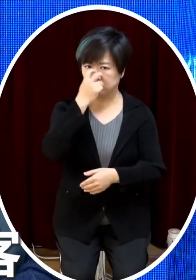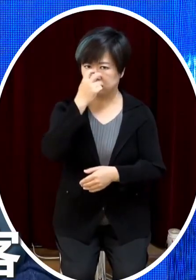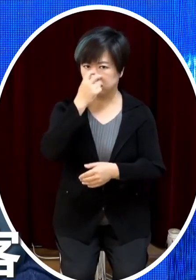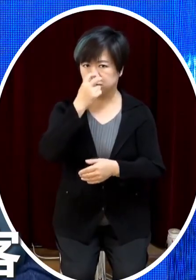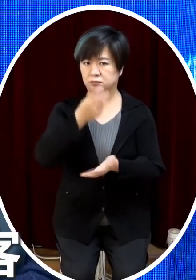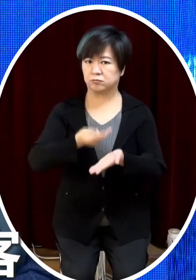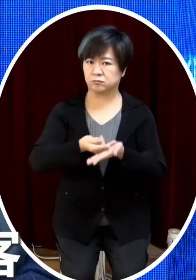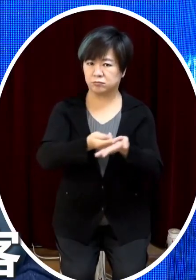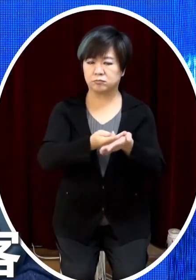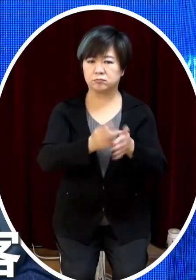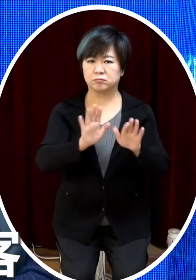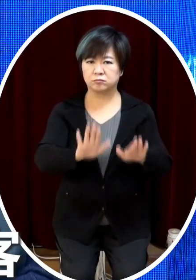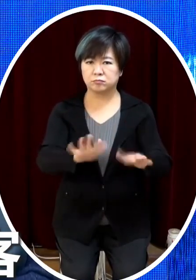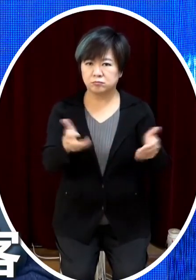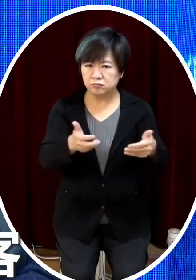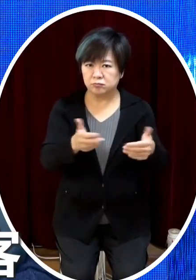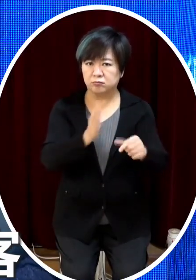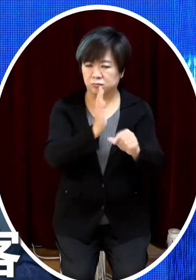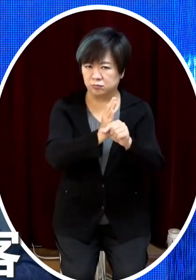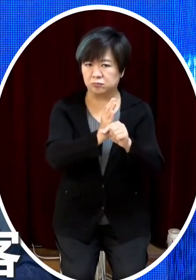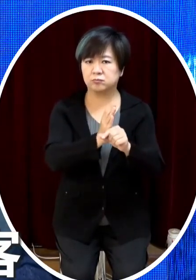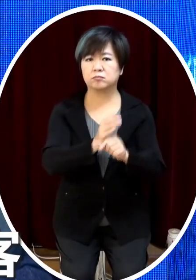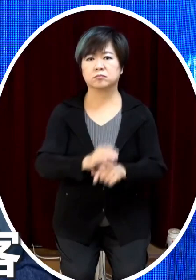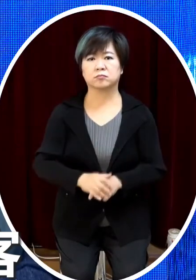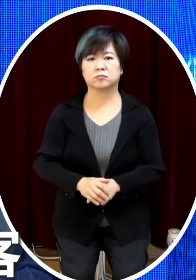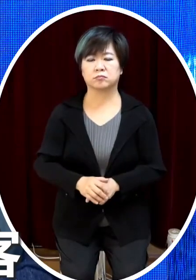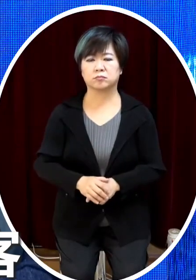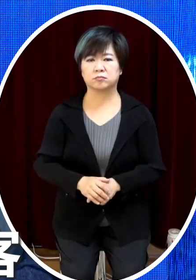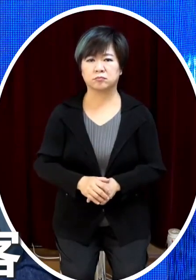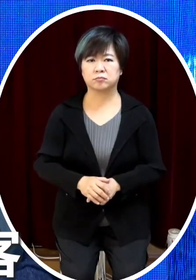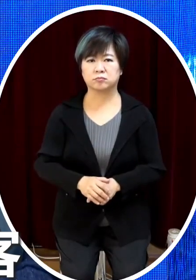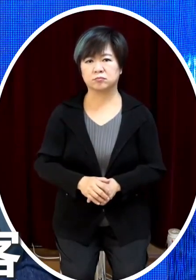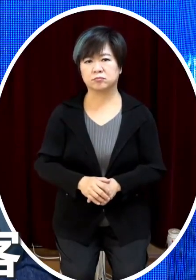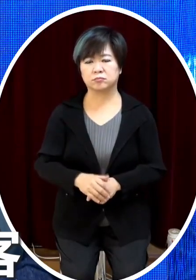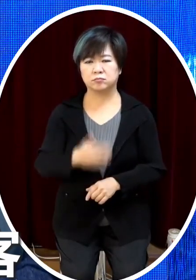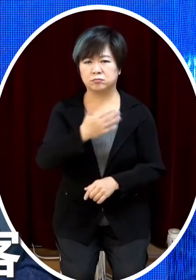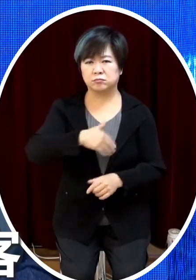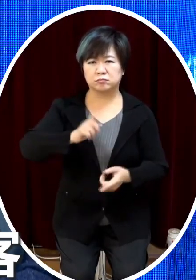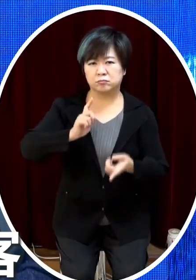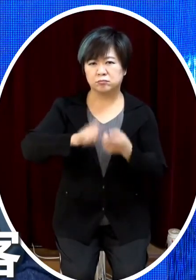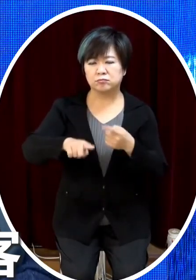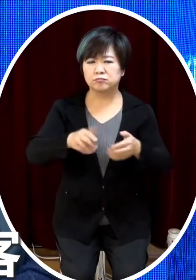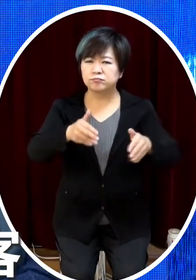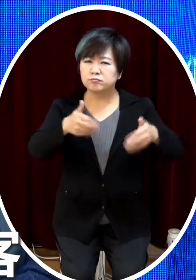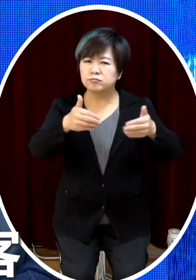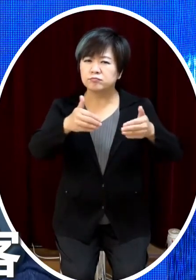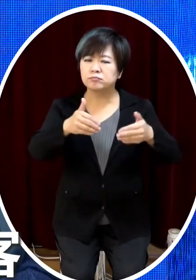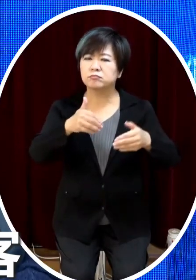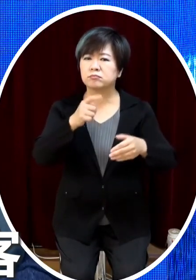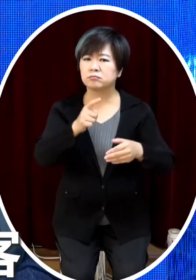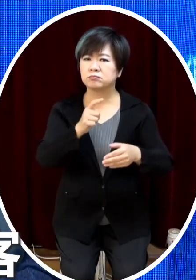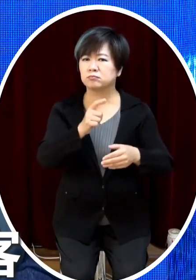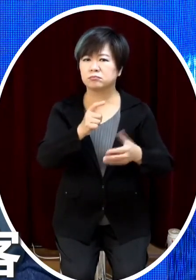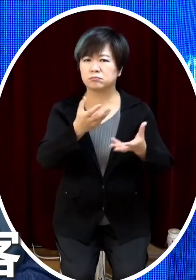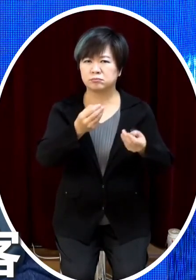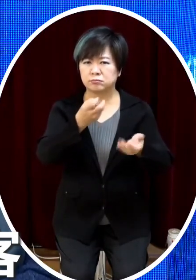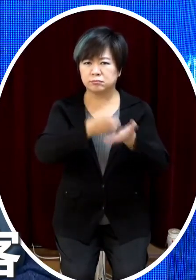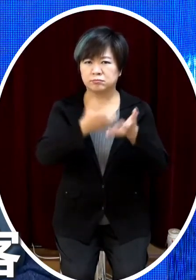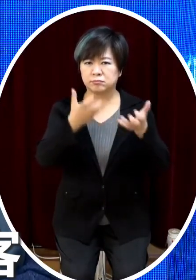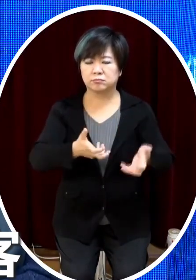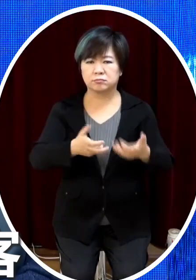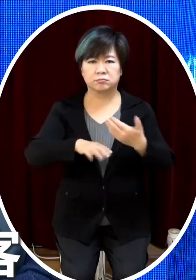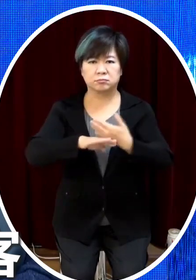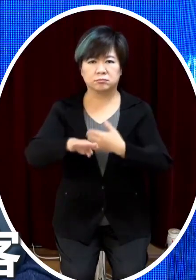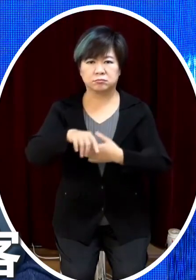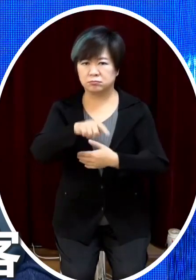院，那现在在医院治疗中，那现在有一些相关轻微的症状哈，那并不严重，那其他的哈并没